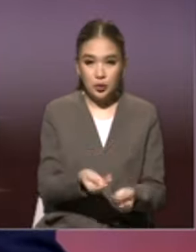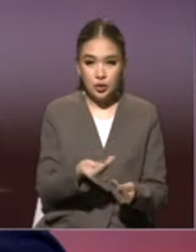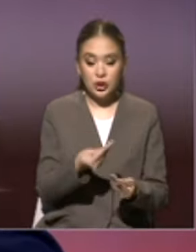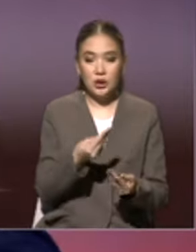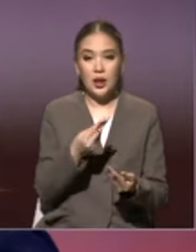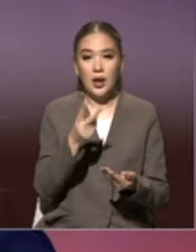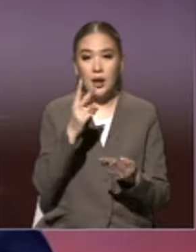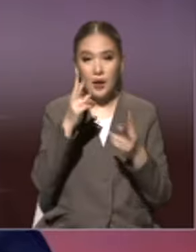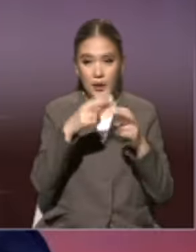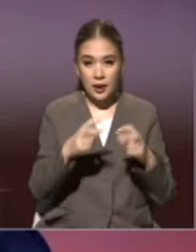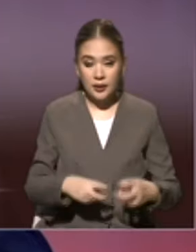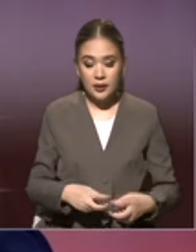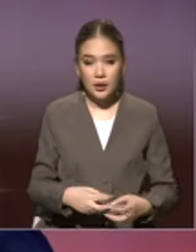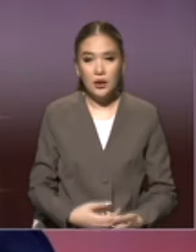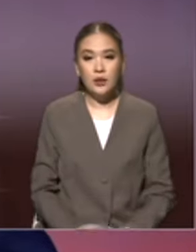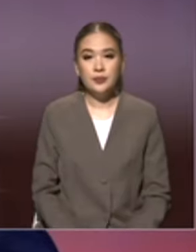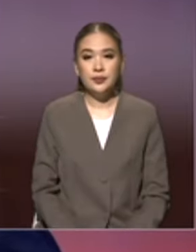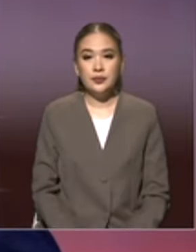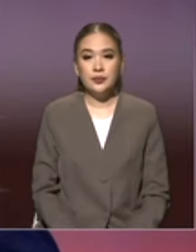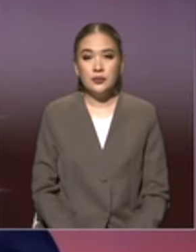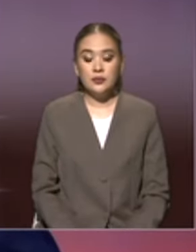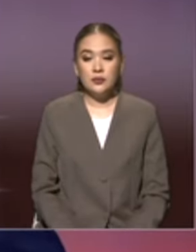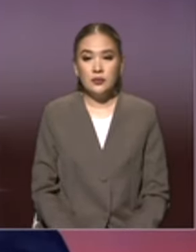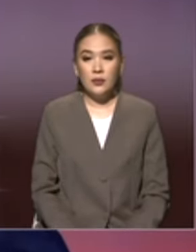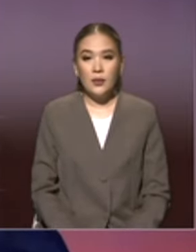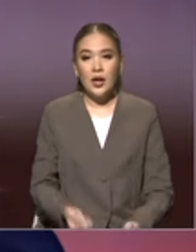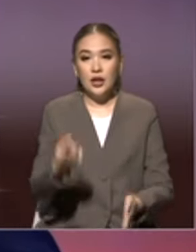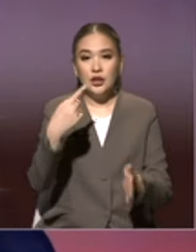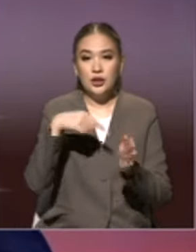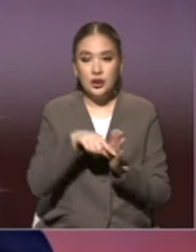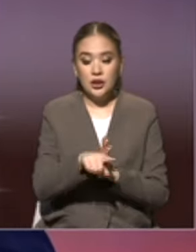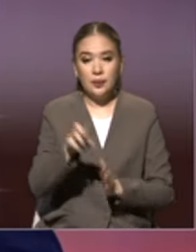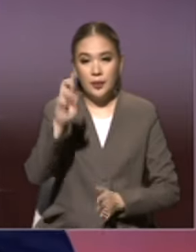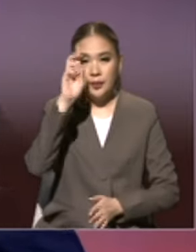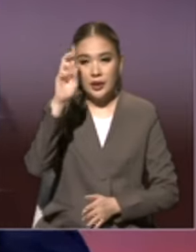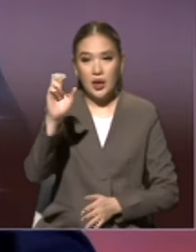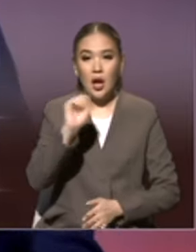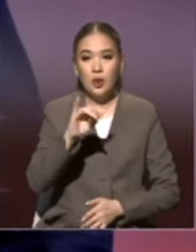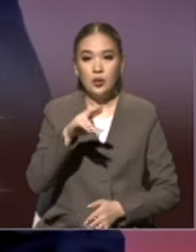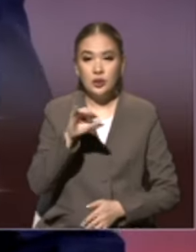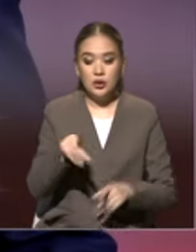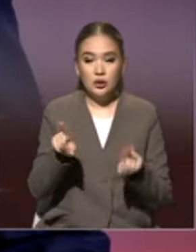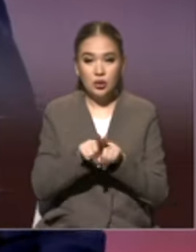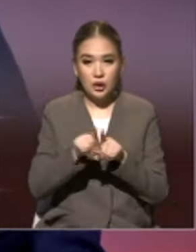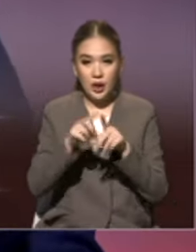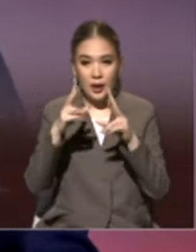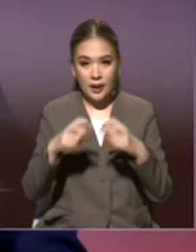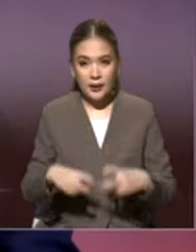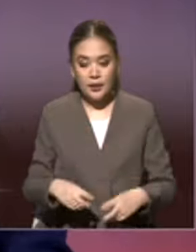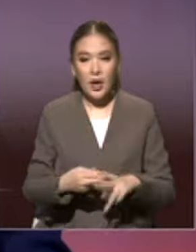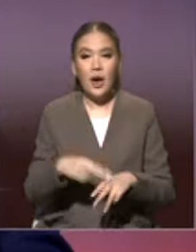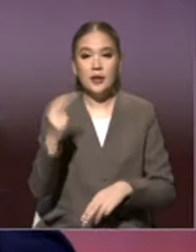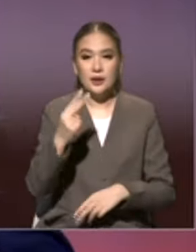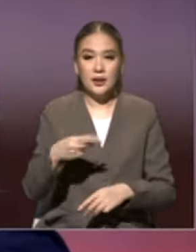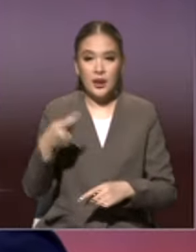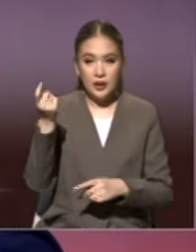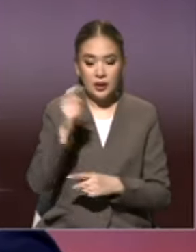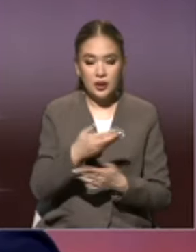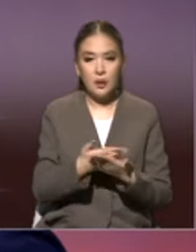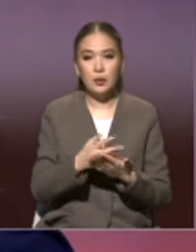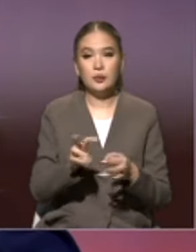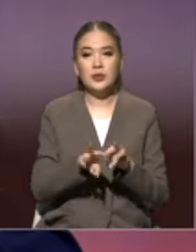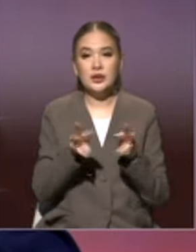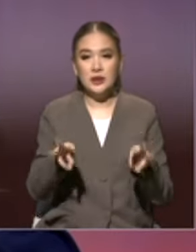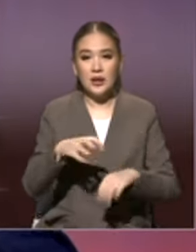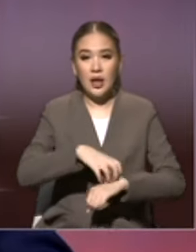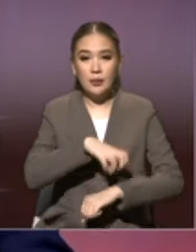кейін жаңағы мынау ішкі жаңағы мемлекеттік аудит олар қалайды, оның кейін Астанаға келеді, министрлікке жаңағы комиссиясы